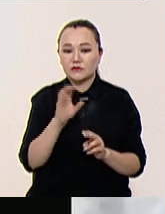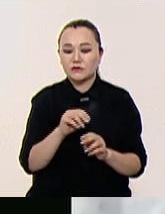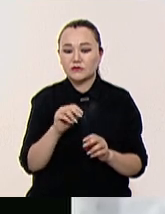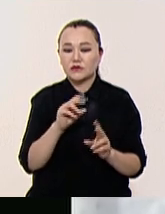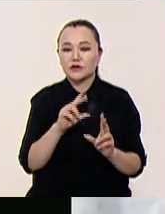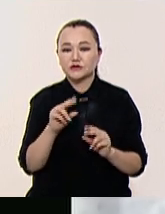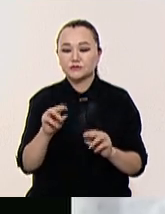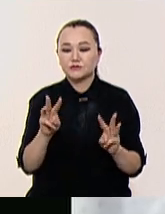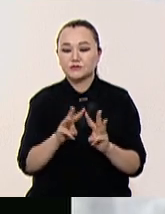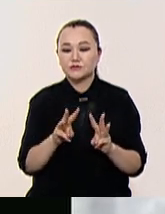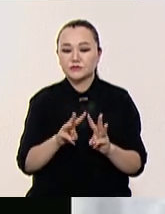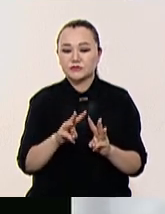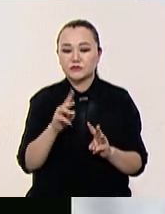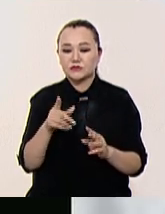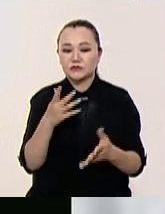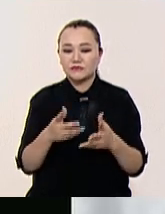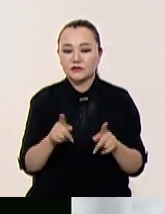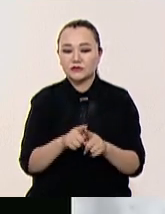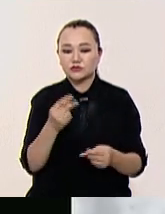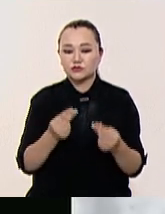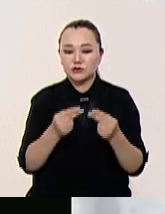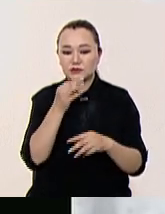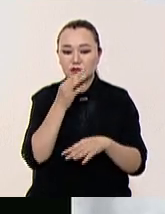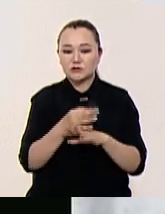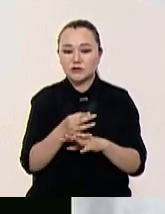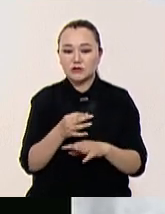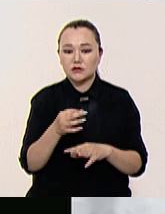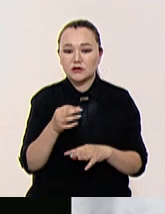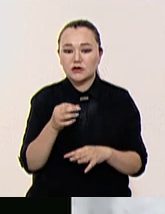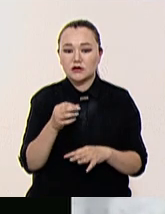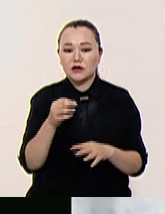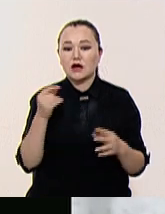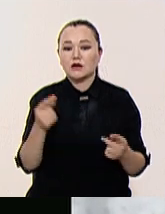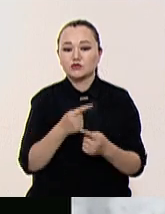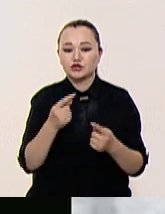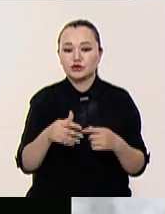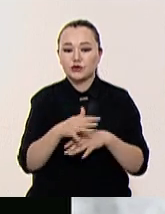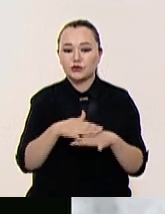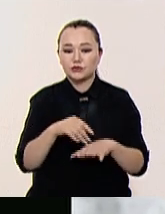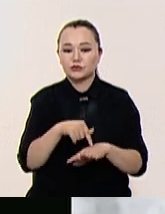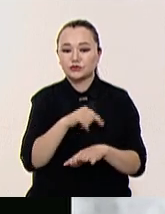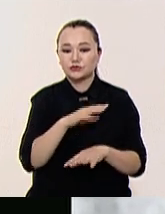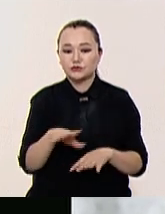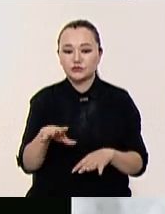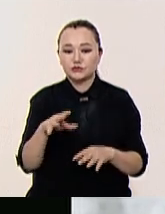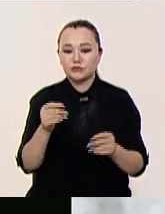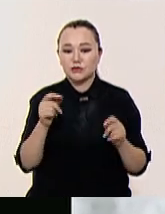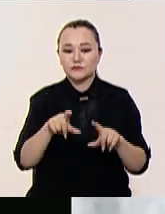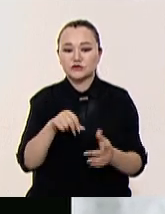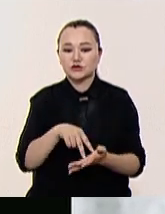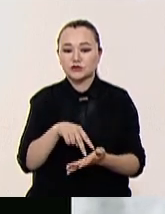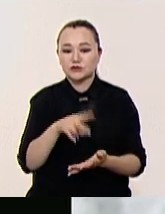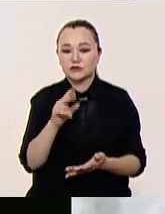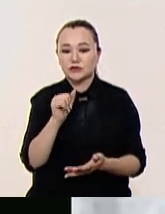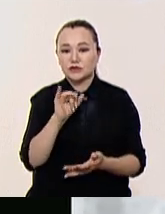отчасти министр, ну, наверное, так шутя сказал, что обычный народ не почувствует повышение цены